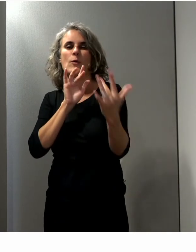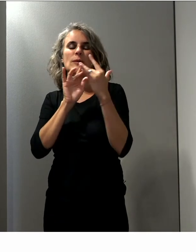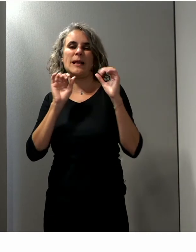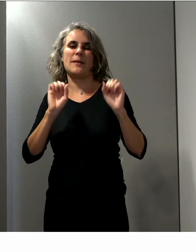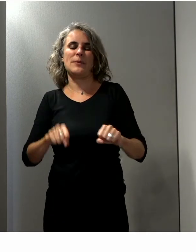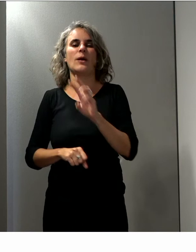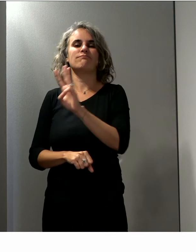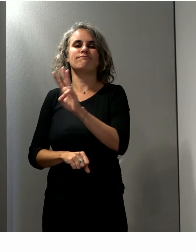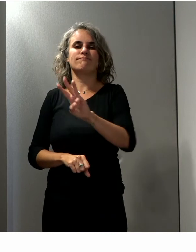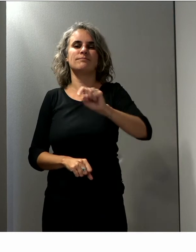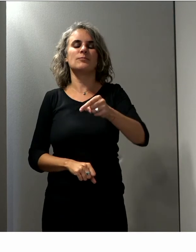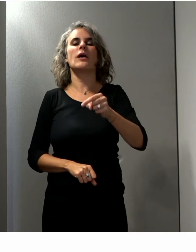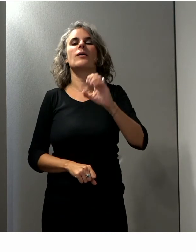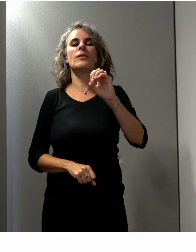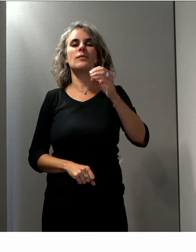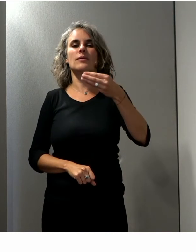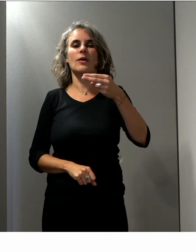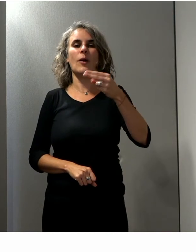sur